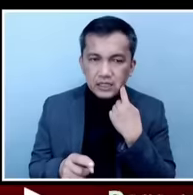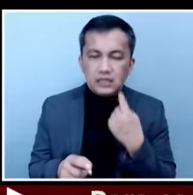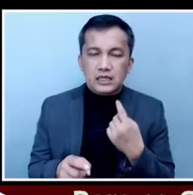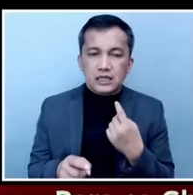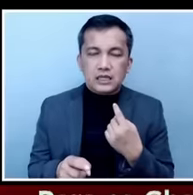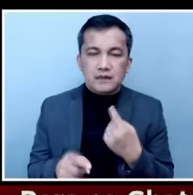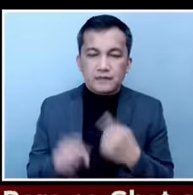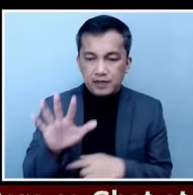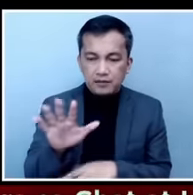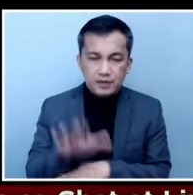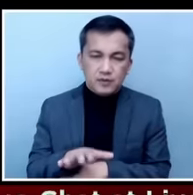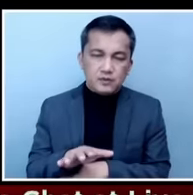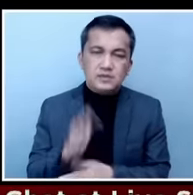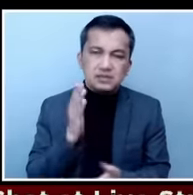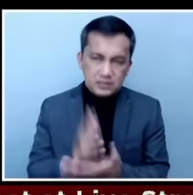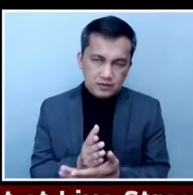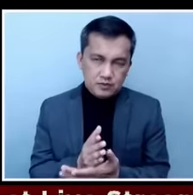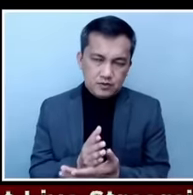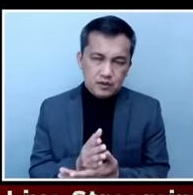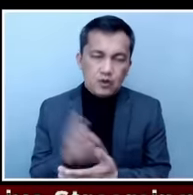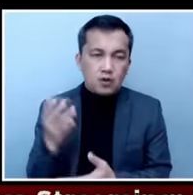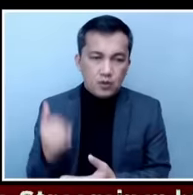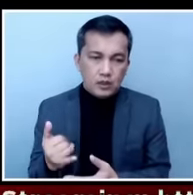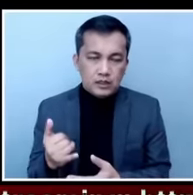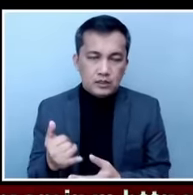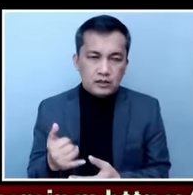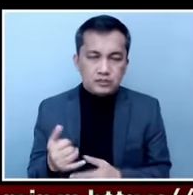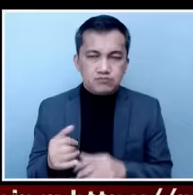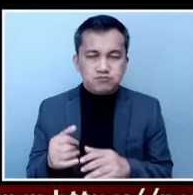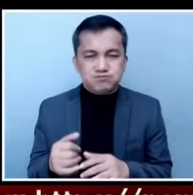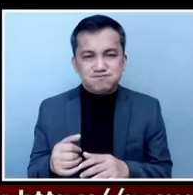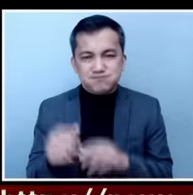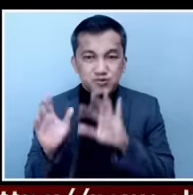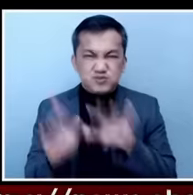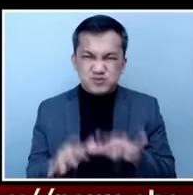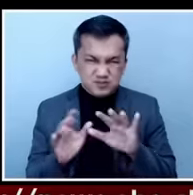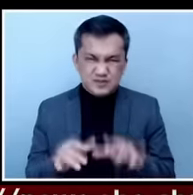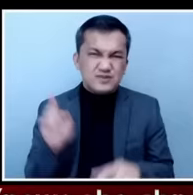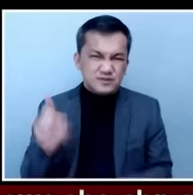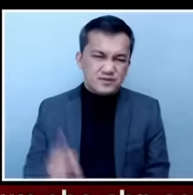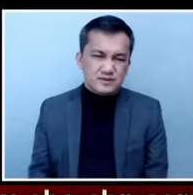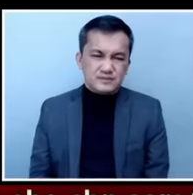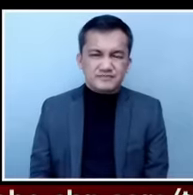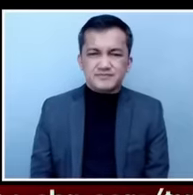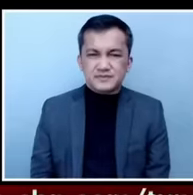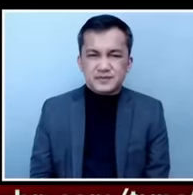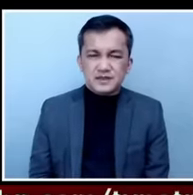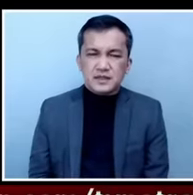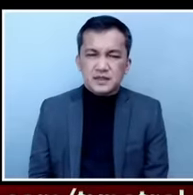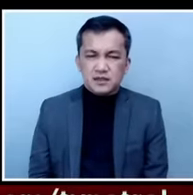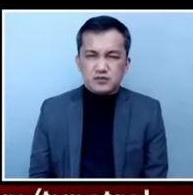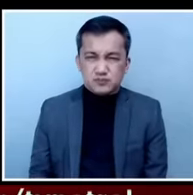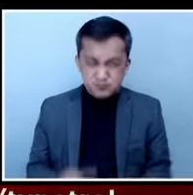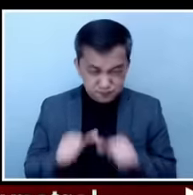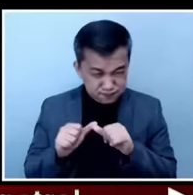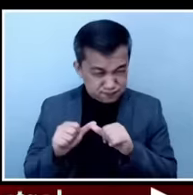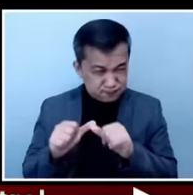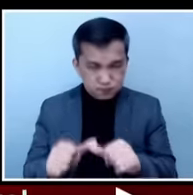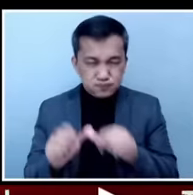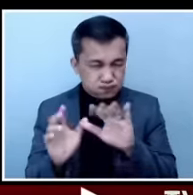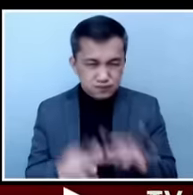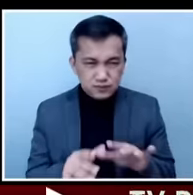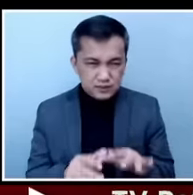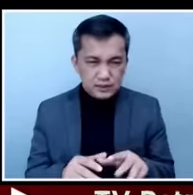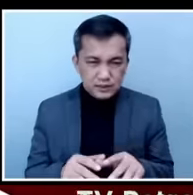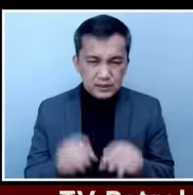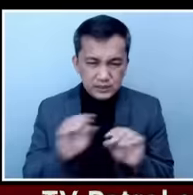5 ng hapon ay itinigil nila dahil masama pa rin ang panahon doon. Patuloy pa rin ang pag-ulan at isinailalim ang Mongkayo